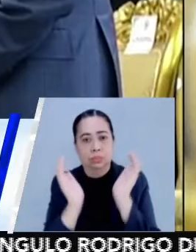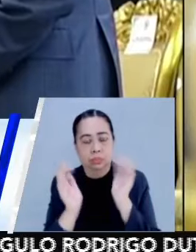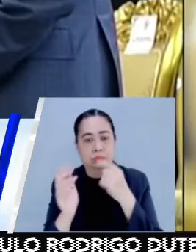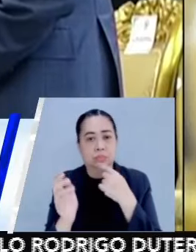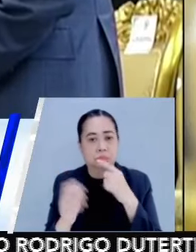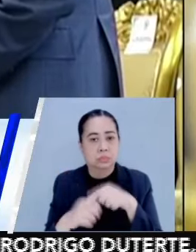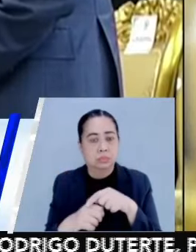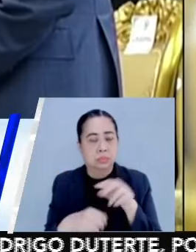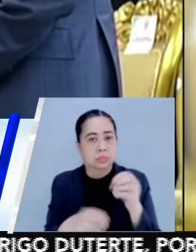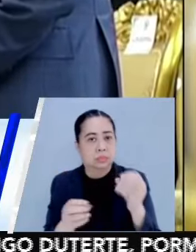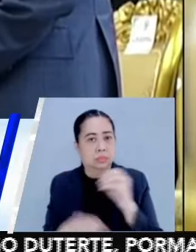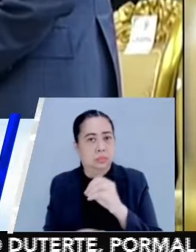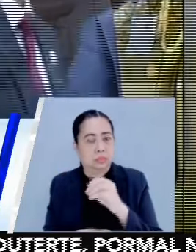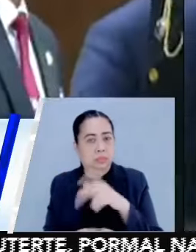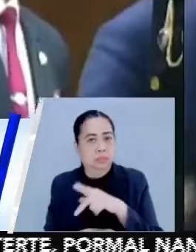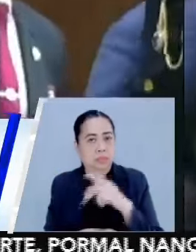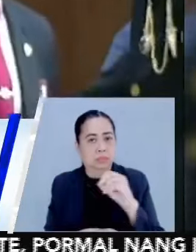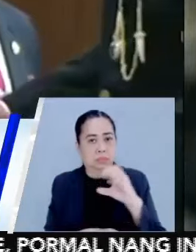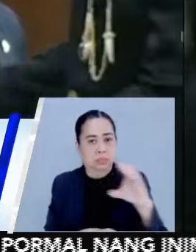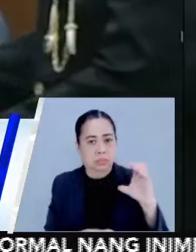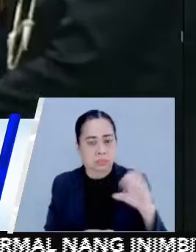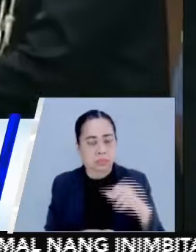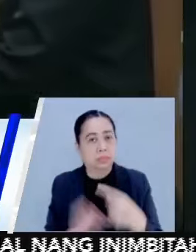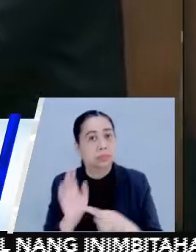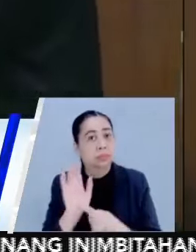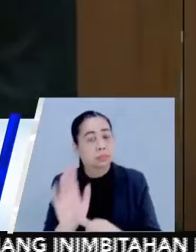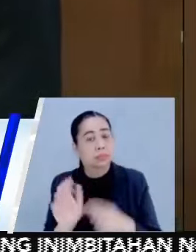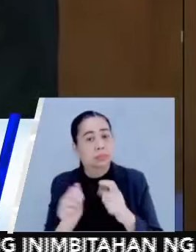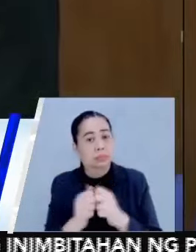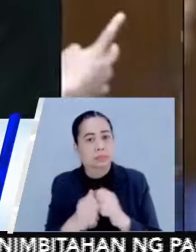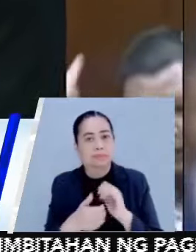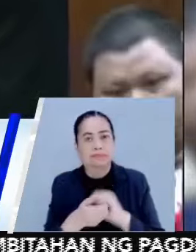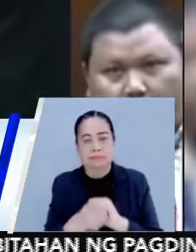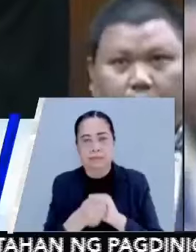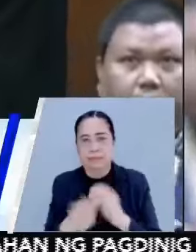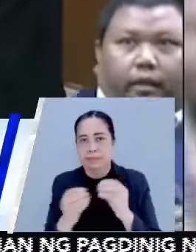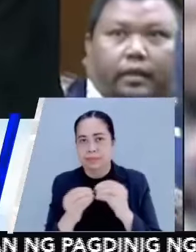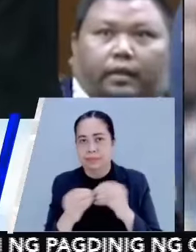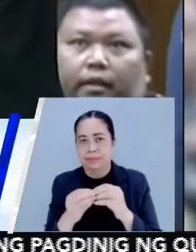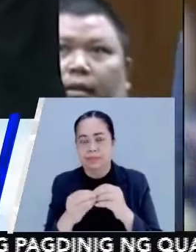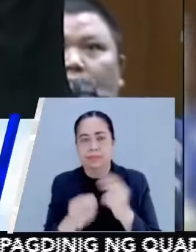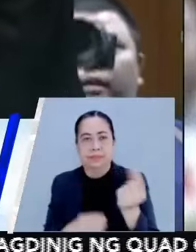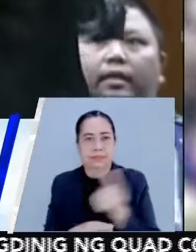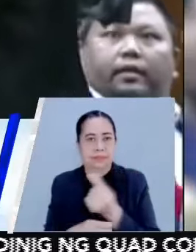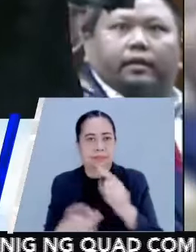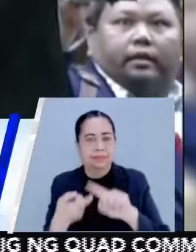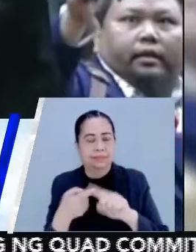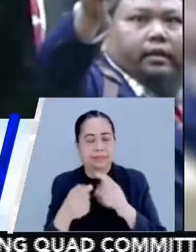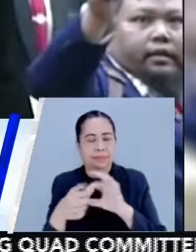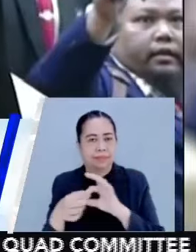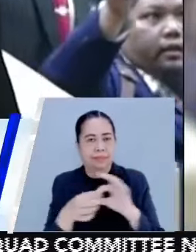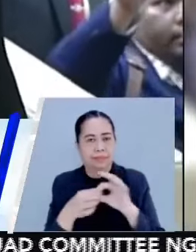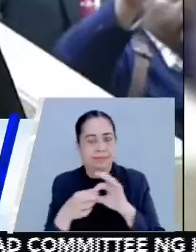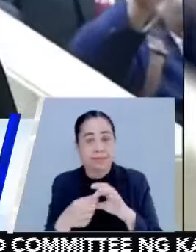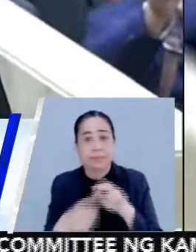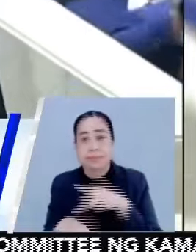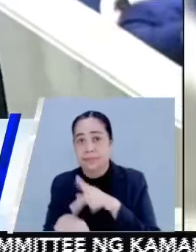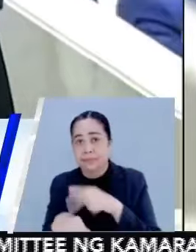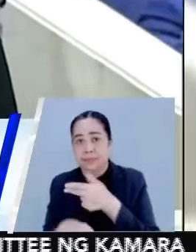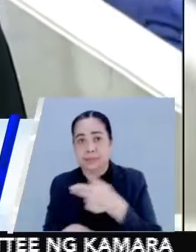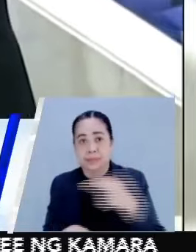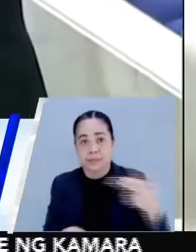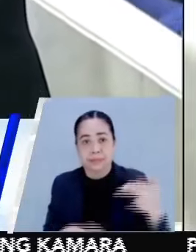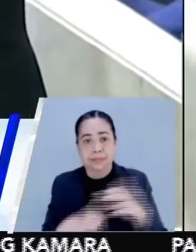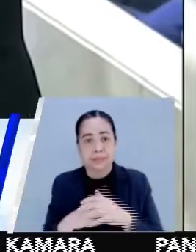Office, pagpapakita ito ng pagnanais na pagtibayin pa ang bilateral ties ng Pilipinas at Indonesia na ang